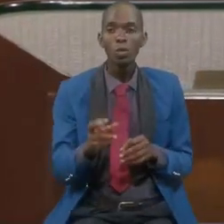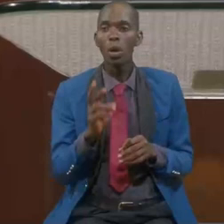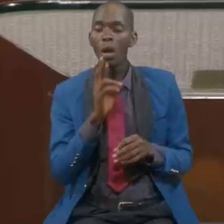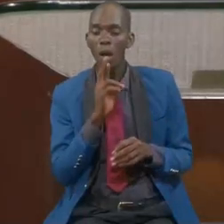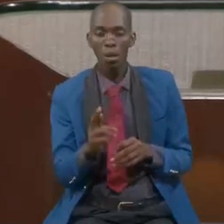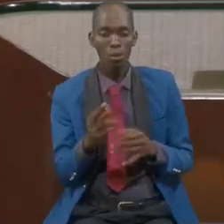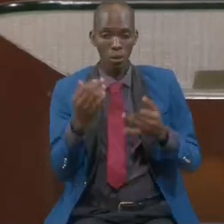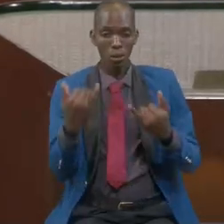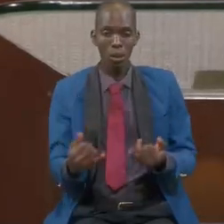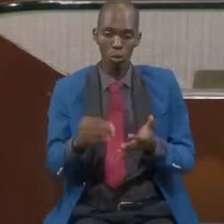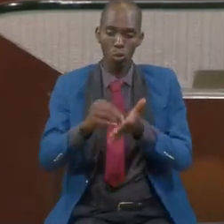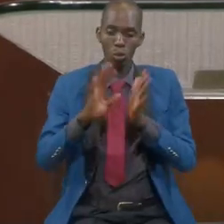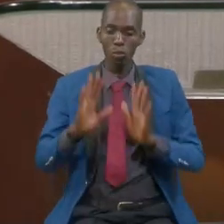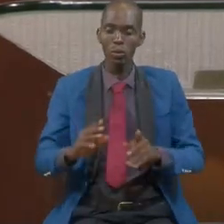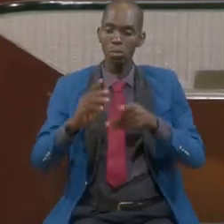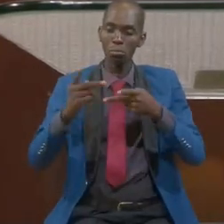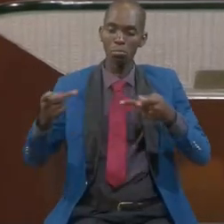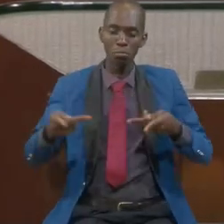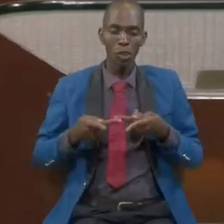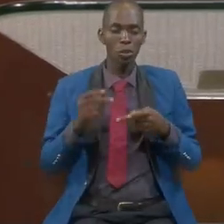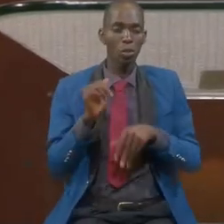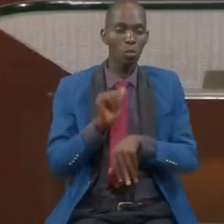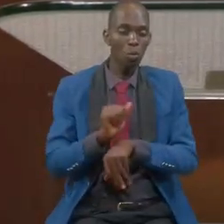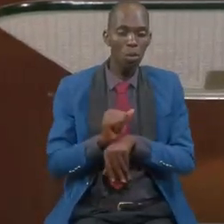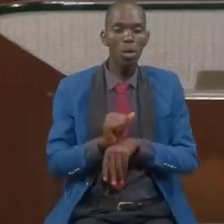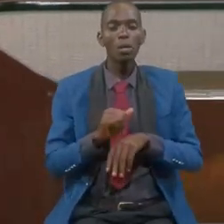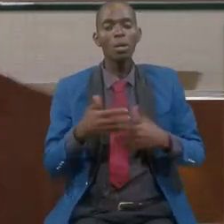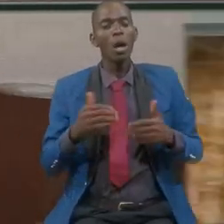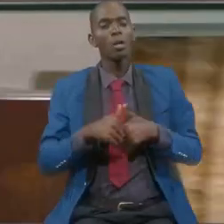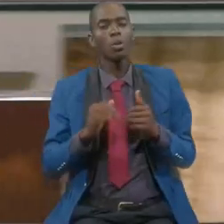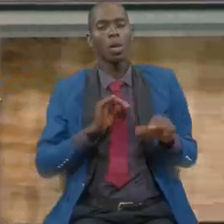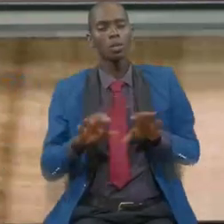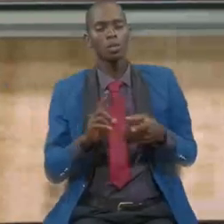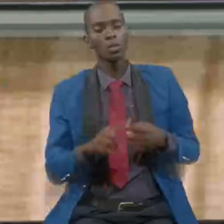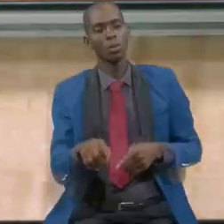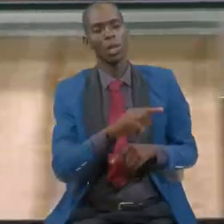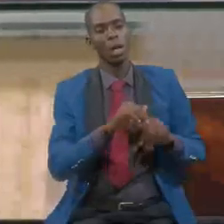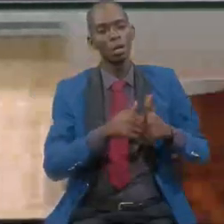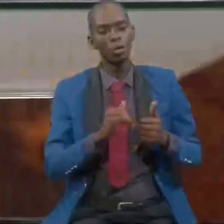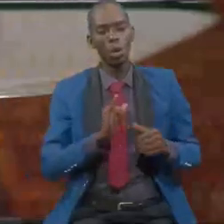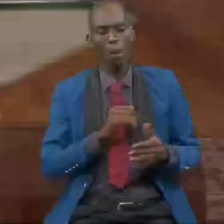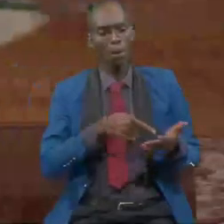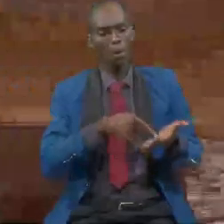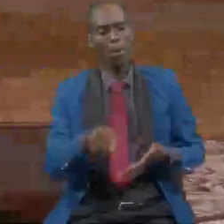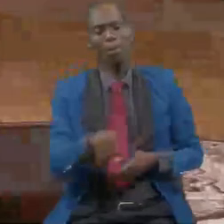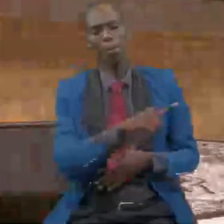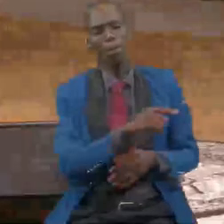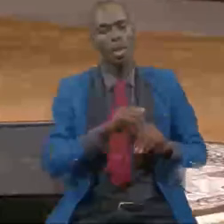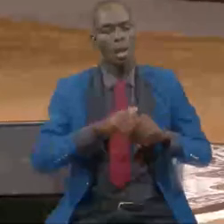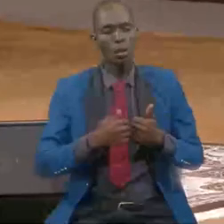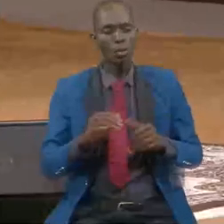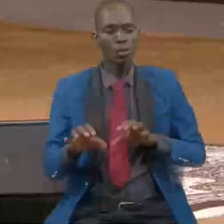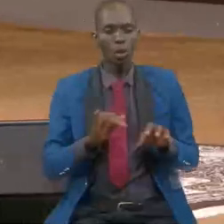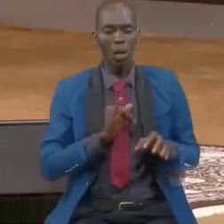Que mes employés vivent. Si vous êtes employé, je suis employeur, j'ai employé les employés, comment je